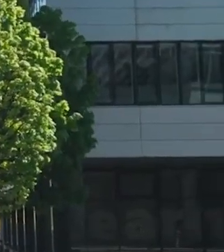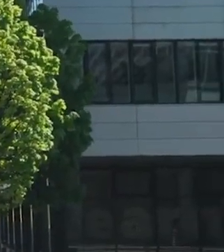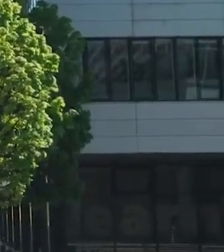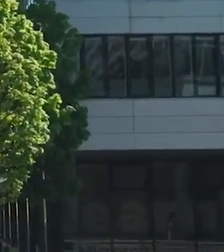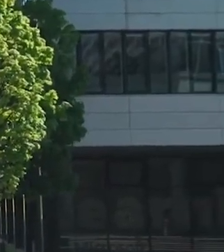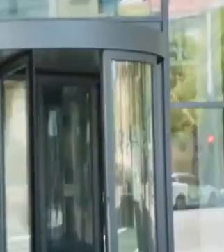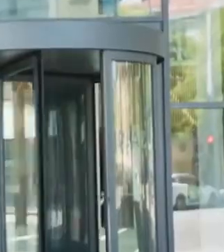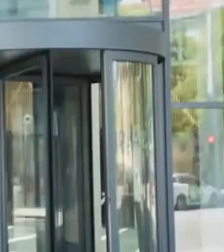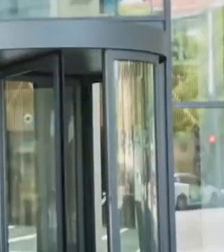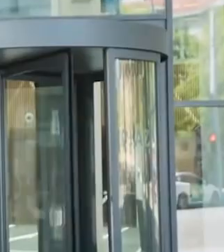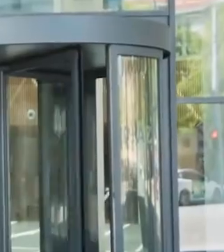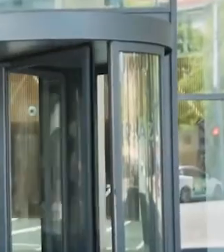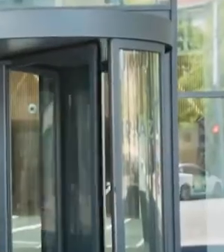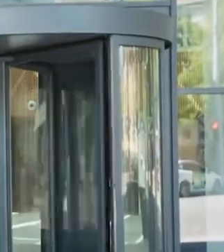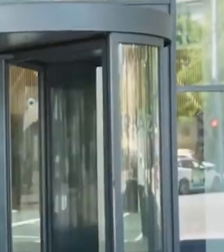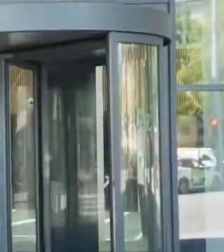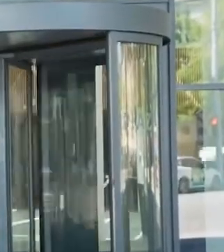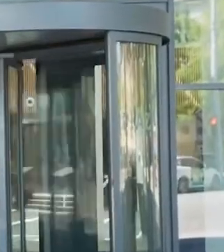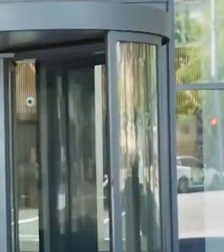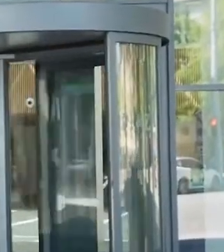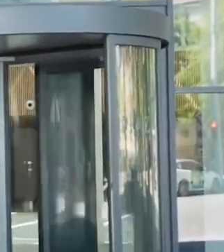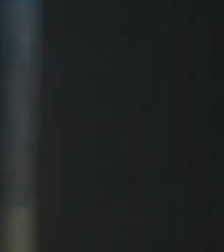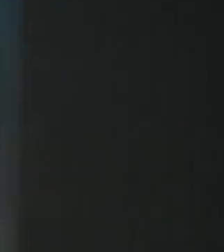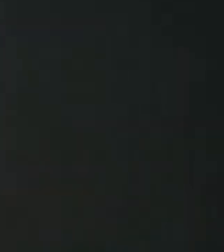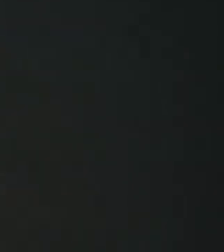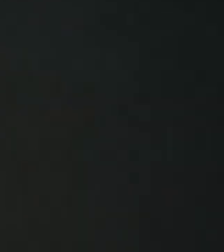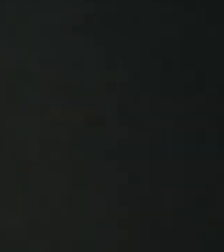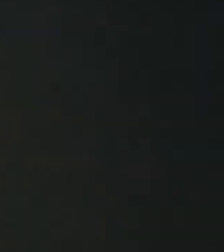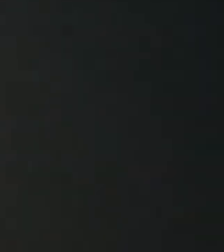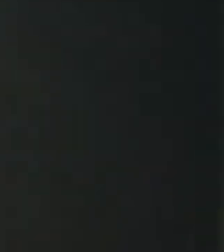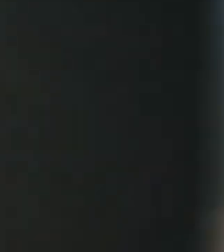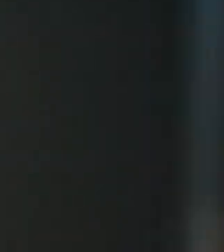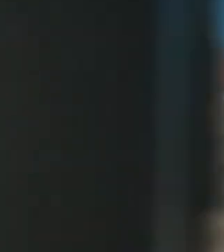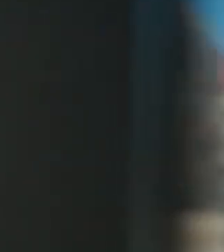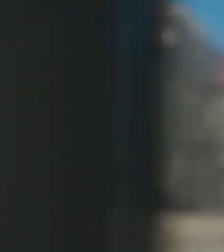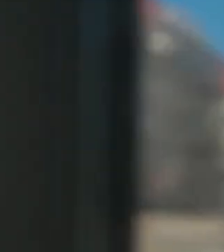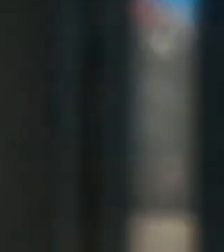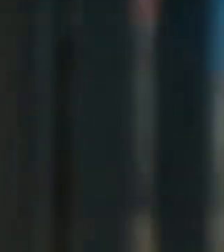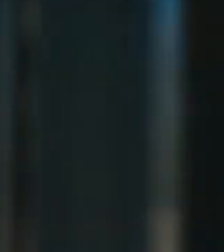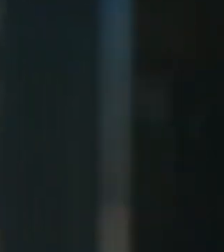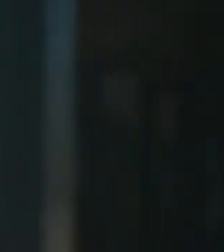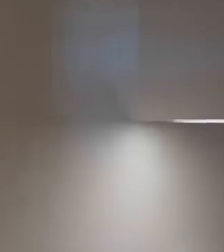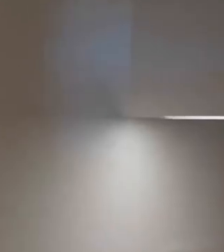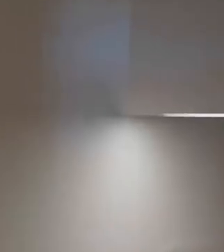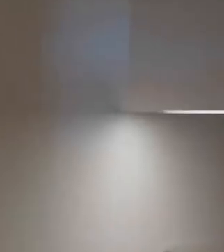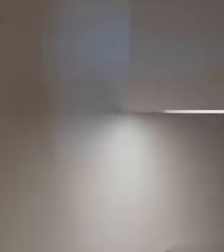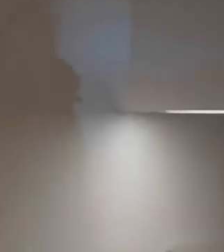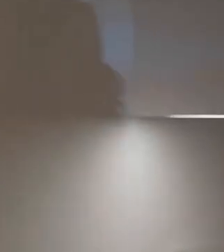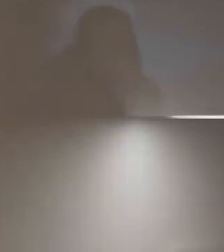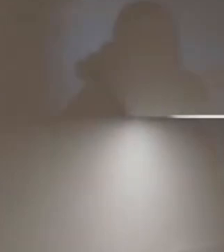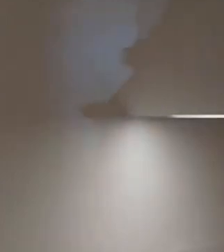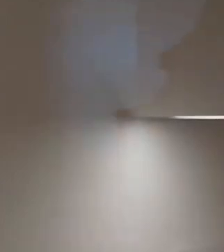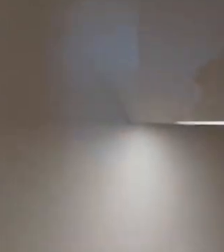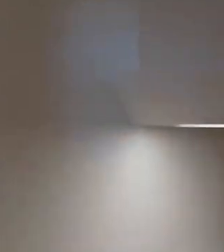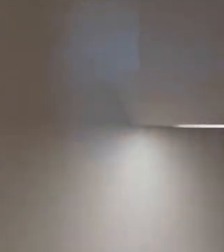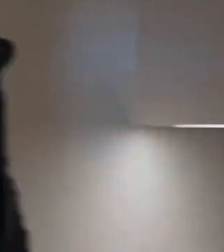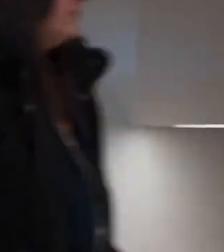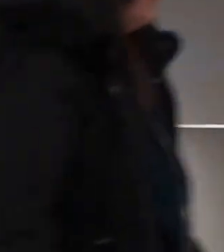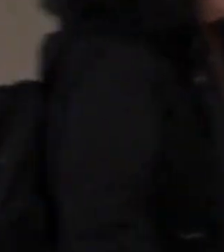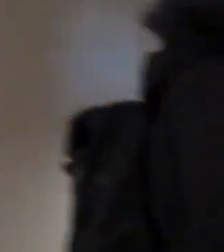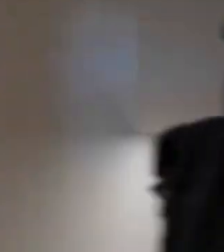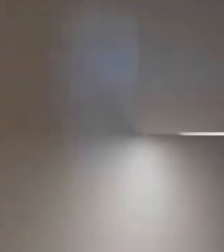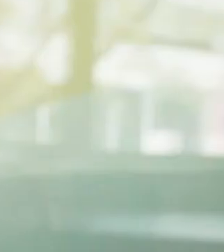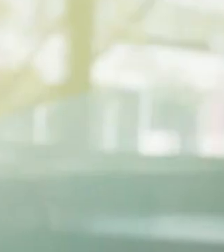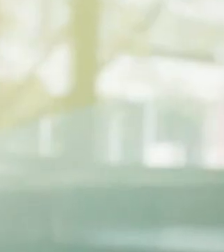Meine Arbeit bedeutet mir sehr, sehr viel, weil es mir sehr viel Struktur gibt, die ich davor nicht hatte. Und in die Arbeit